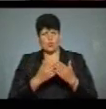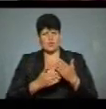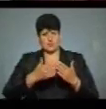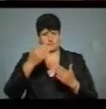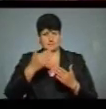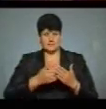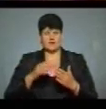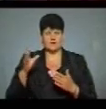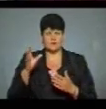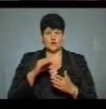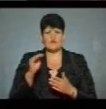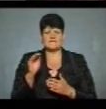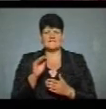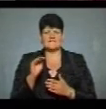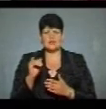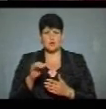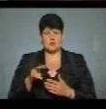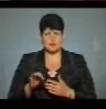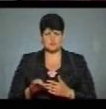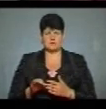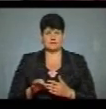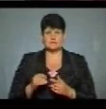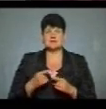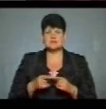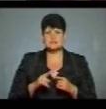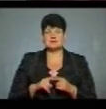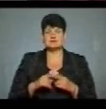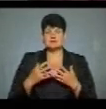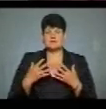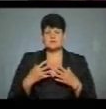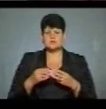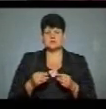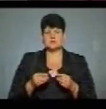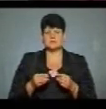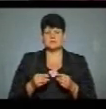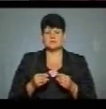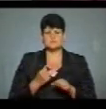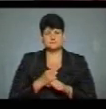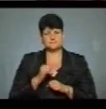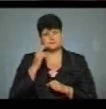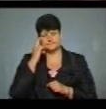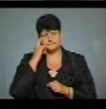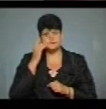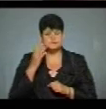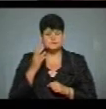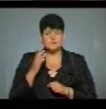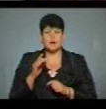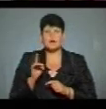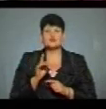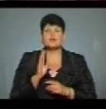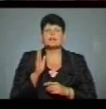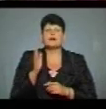такий фіолетовий. Це вже теж спонукає до роздумів. А що